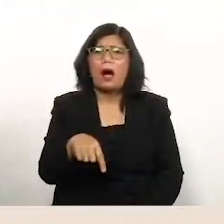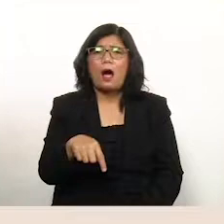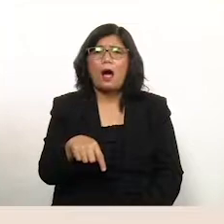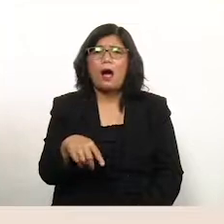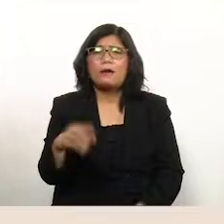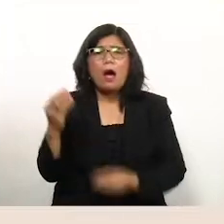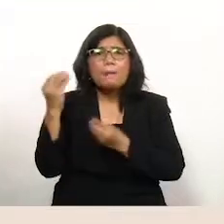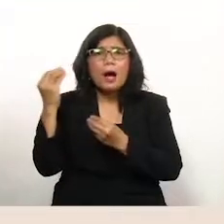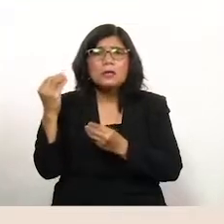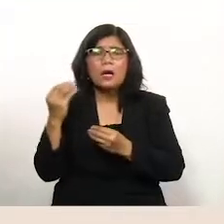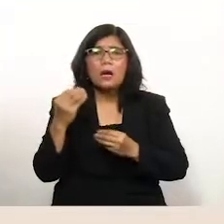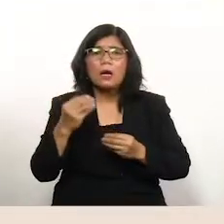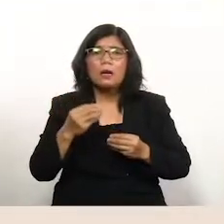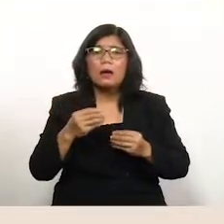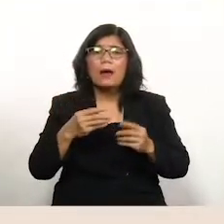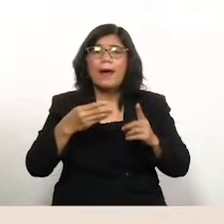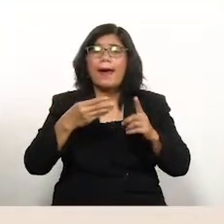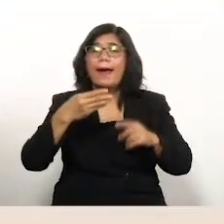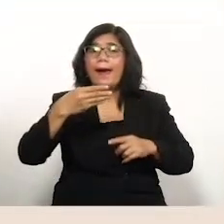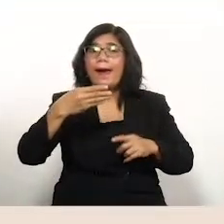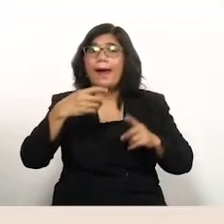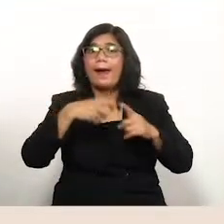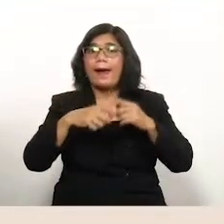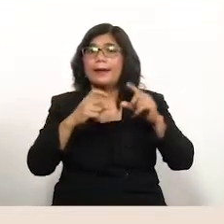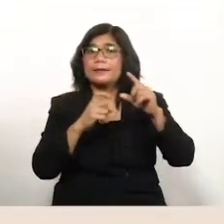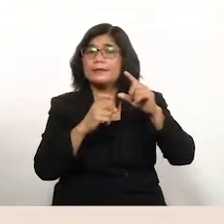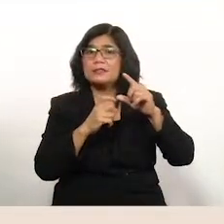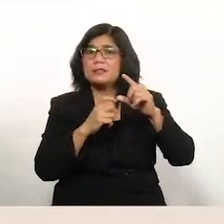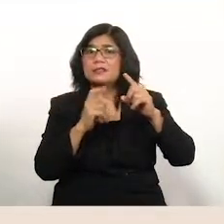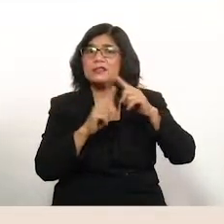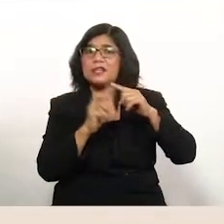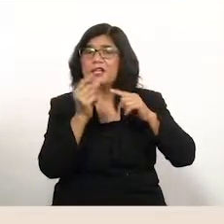Hai ada pengajaran ekstrim Hai tentang berkat